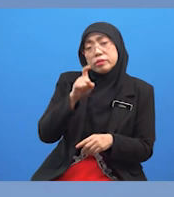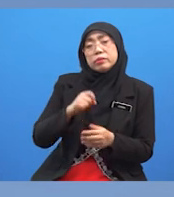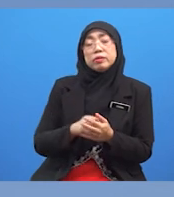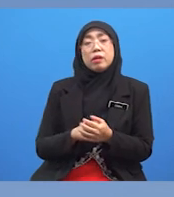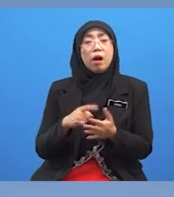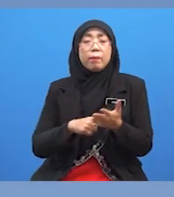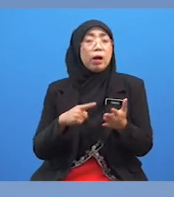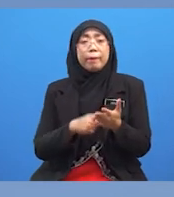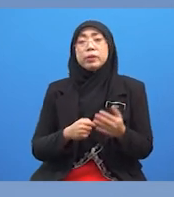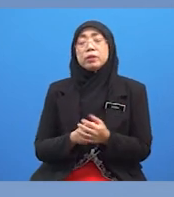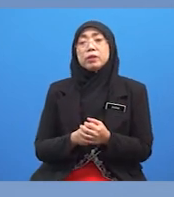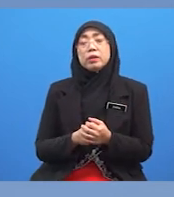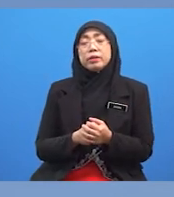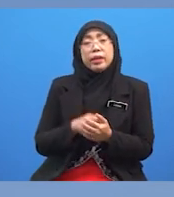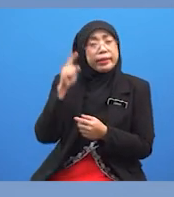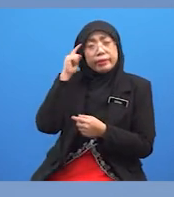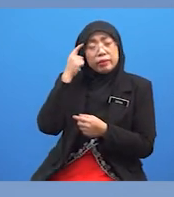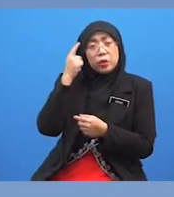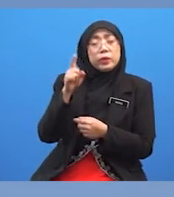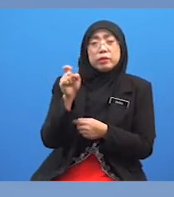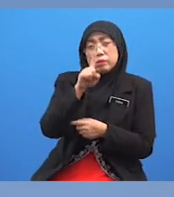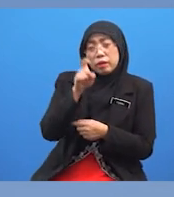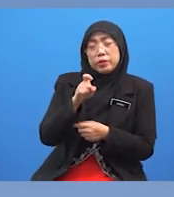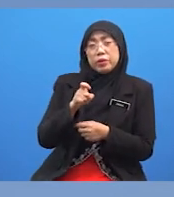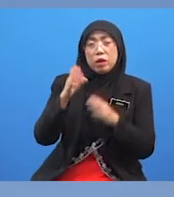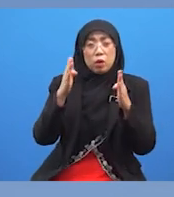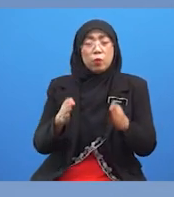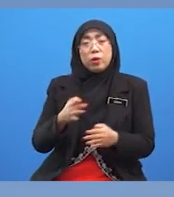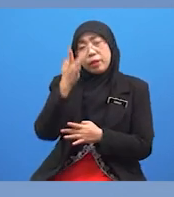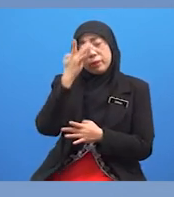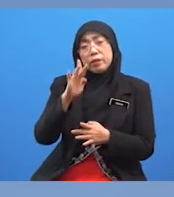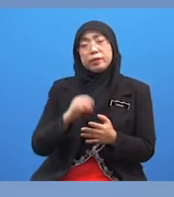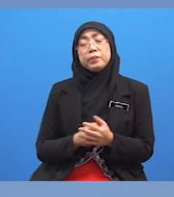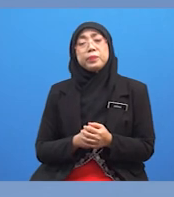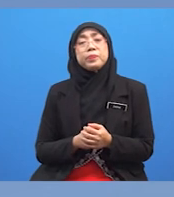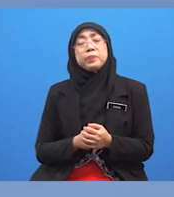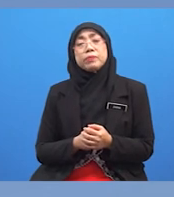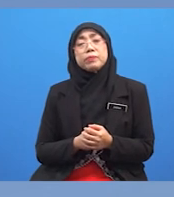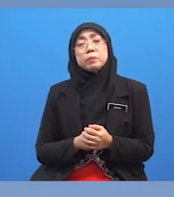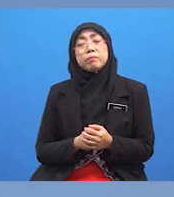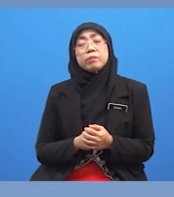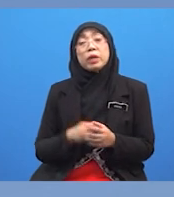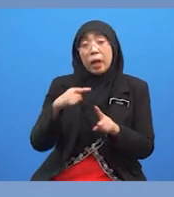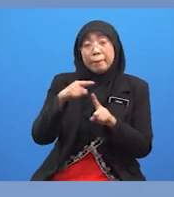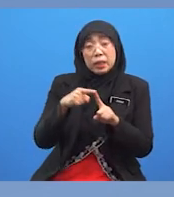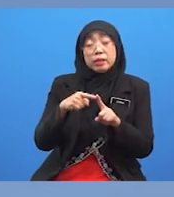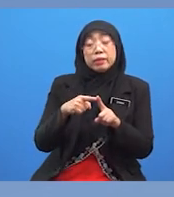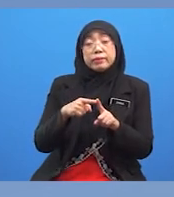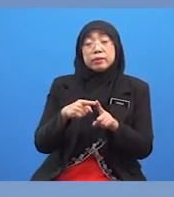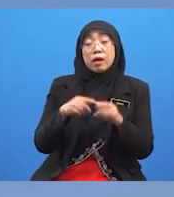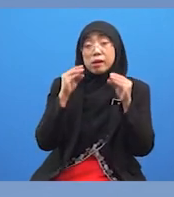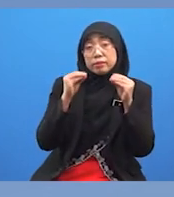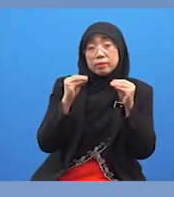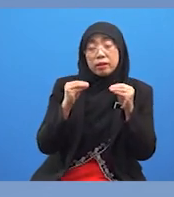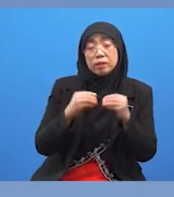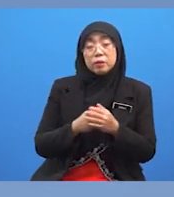terhadap tugasnya sebagai khalifah Allah di muka bumi ini. Amalan ini akan mendapat rahmat dan perlindungan